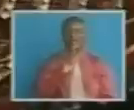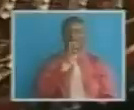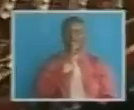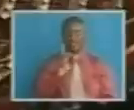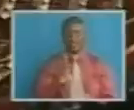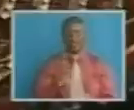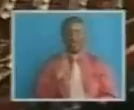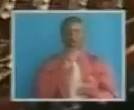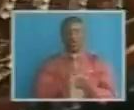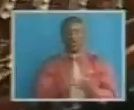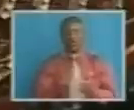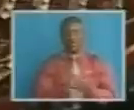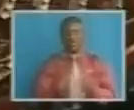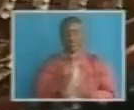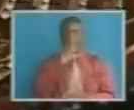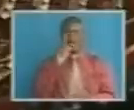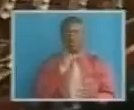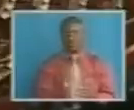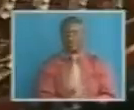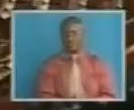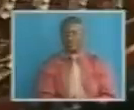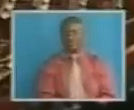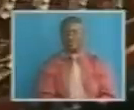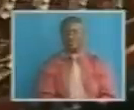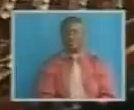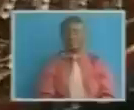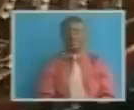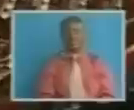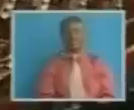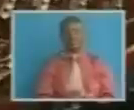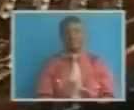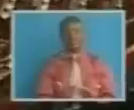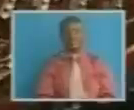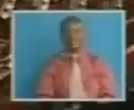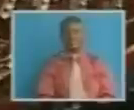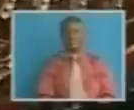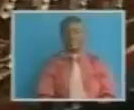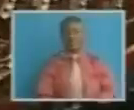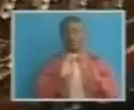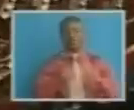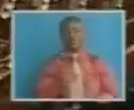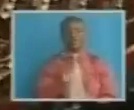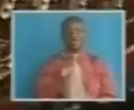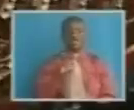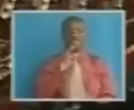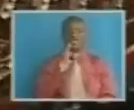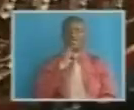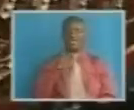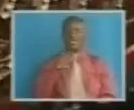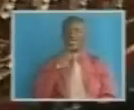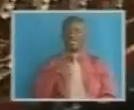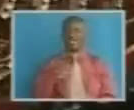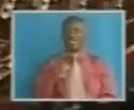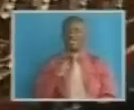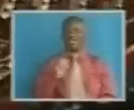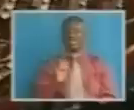mheshimiwa waziri mkuu swali la Kwanza linaulizwa na mheshimiwa nshunju mshama asumta mbunge wa nkenge na